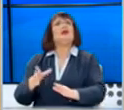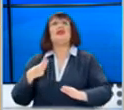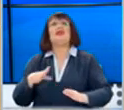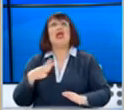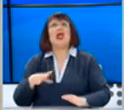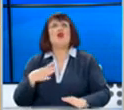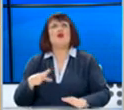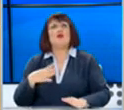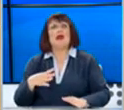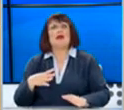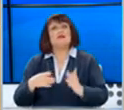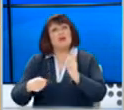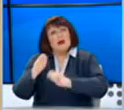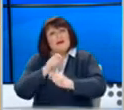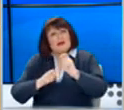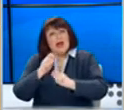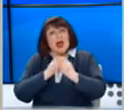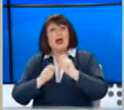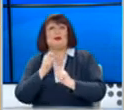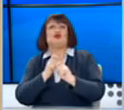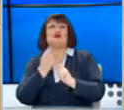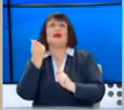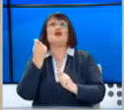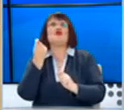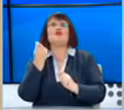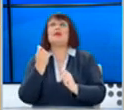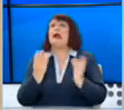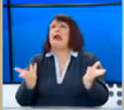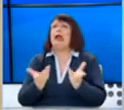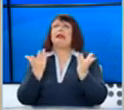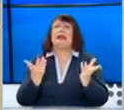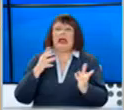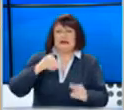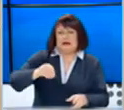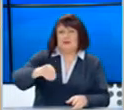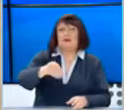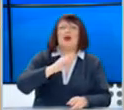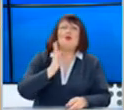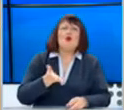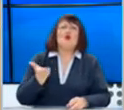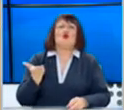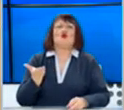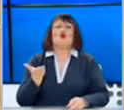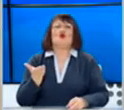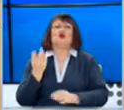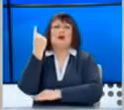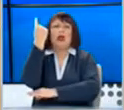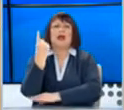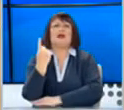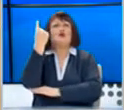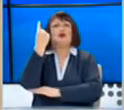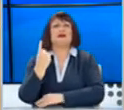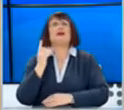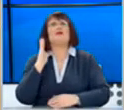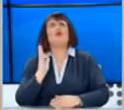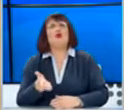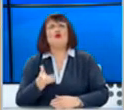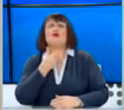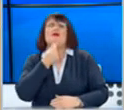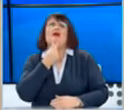να μπορούμε να χτίσουμε ένα πλέγμα οικονομικών κινήτρων, ώστε κάποιοι να μπορούν, ανεμογεννήτριες, μπορούν να γίνουν